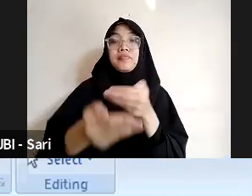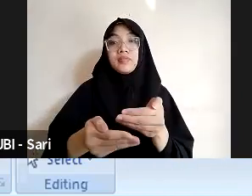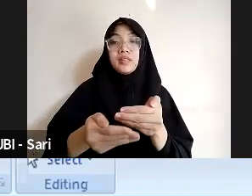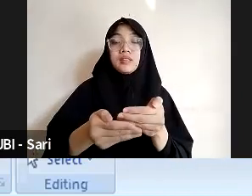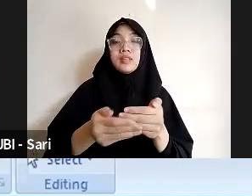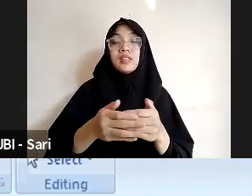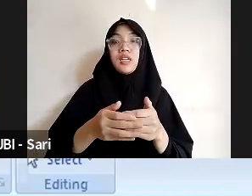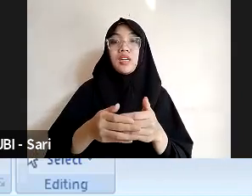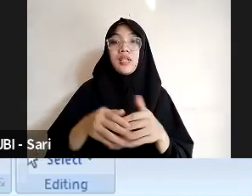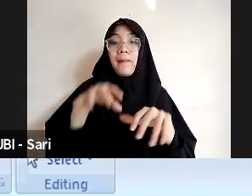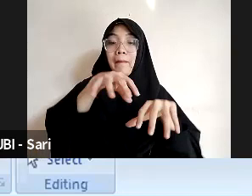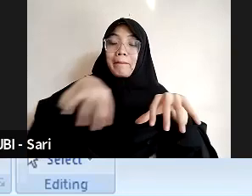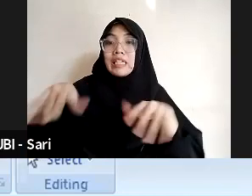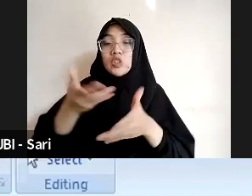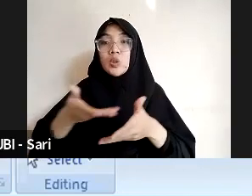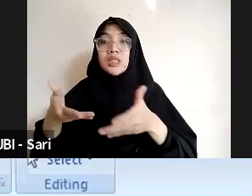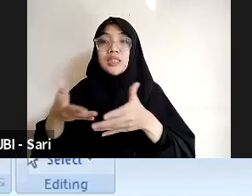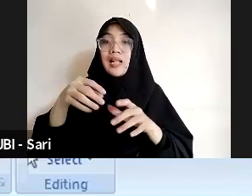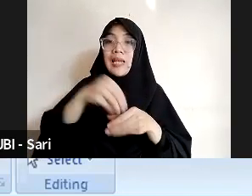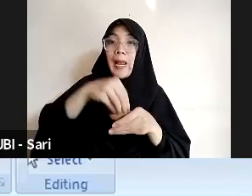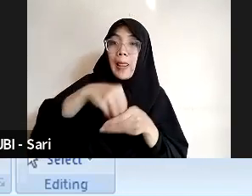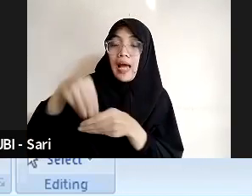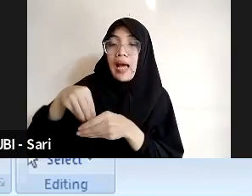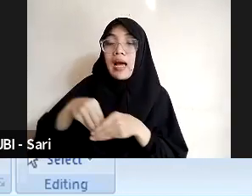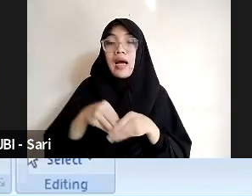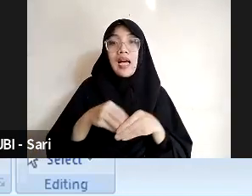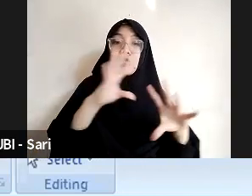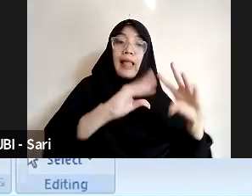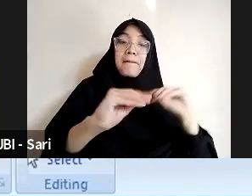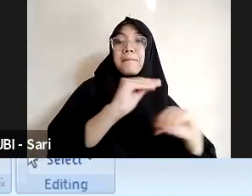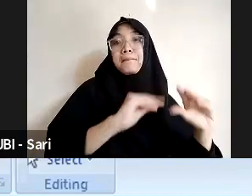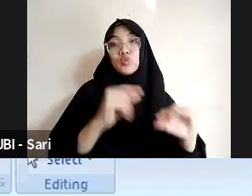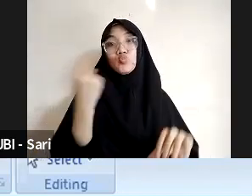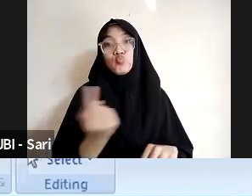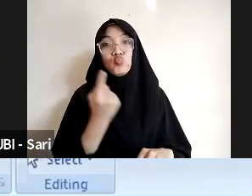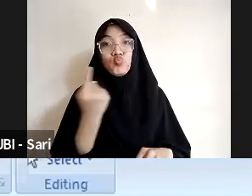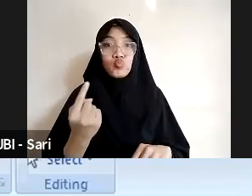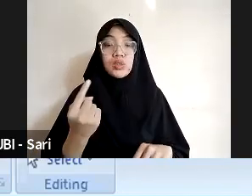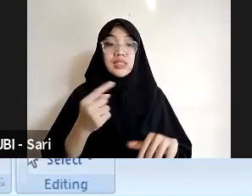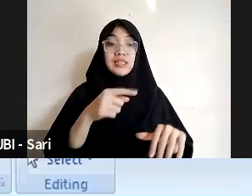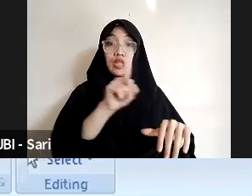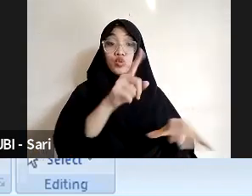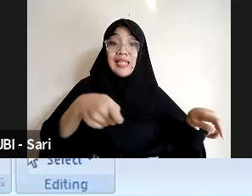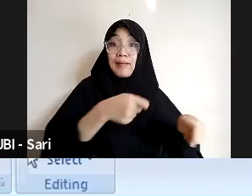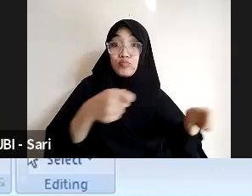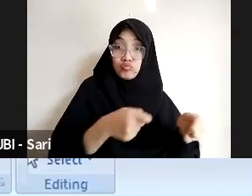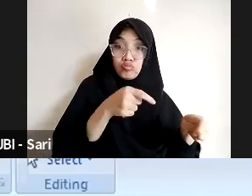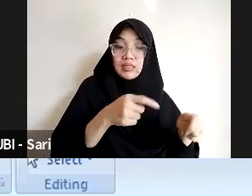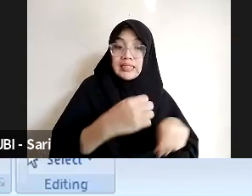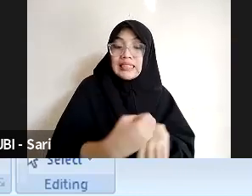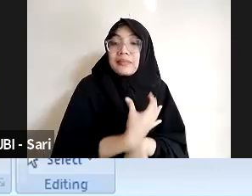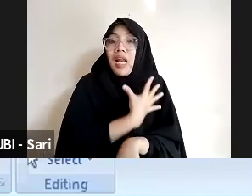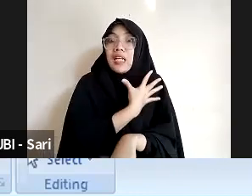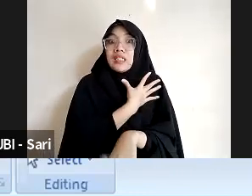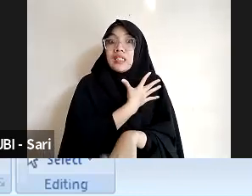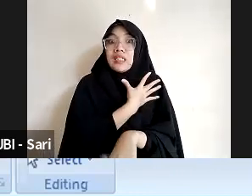penggalangan dana, ada rapat umum di masing-masing dapur. Dari satu dapur, ini menginspirasi. Dulu dapurnya awalnya